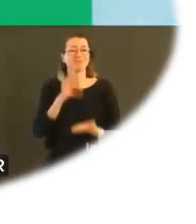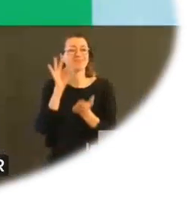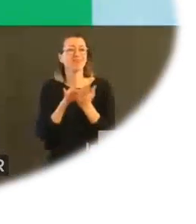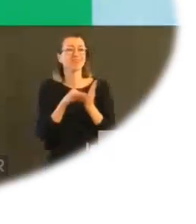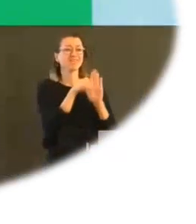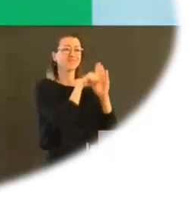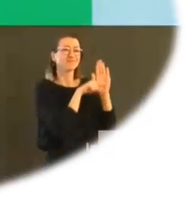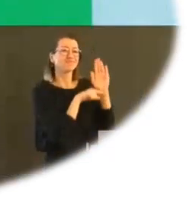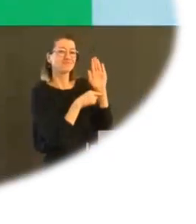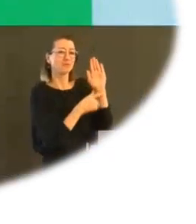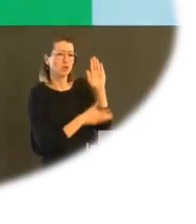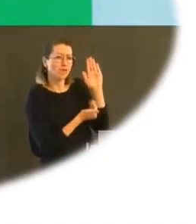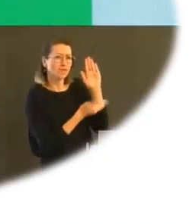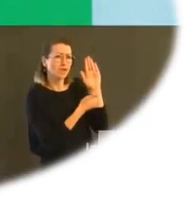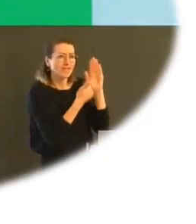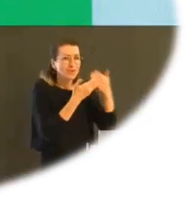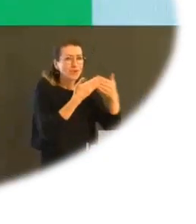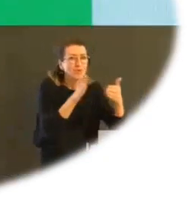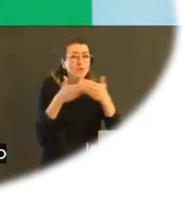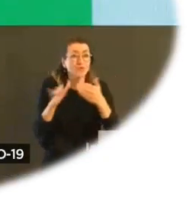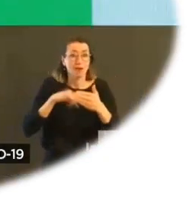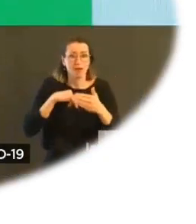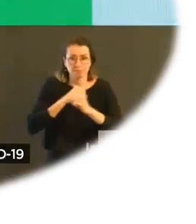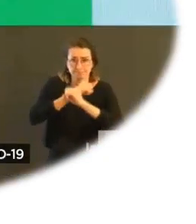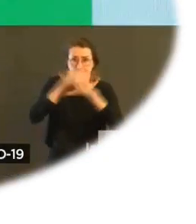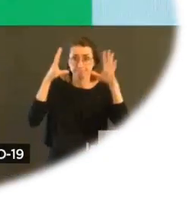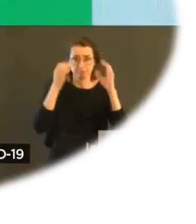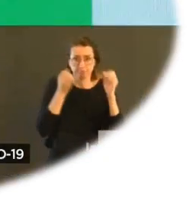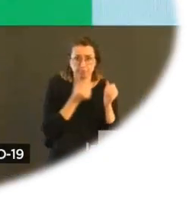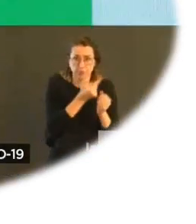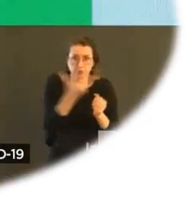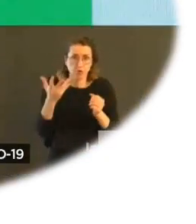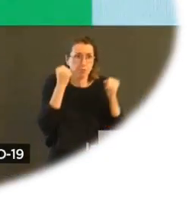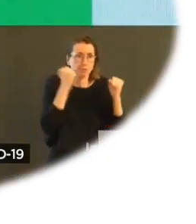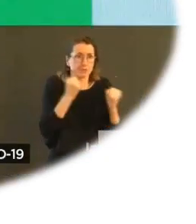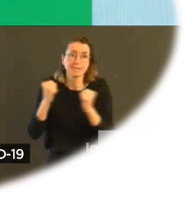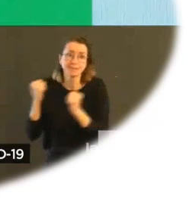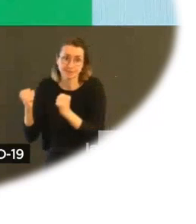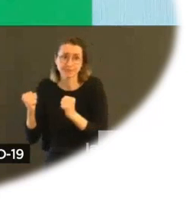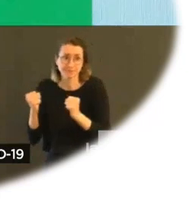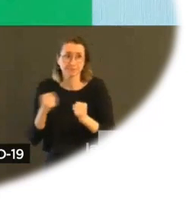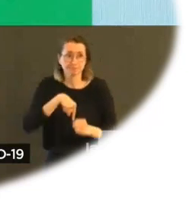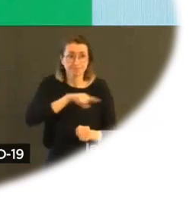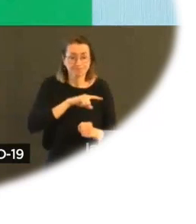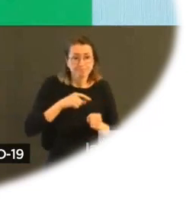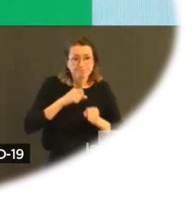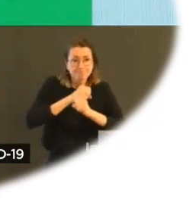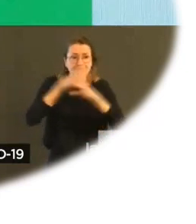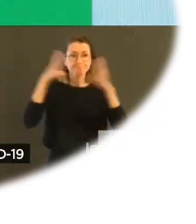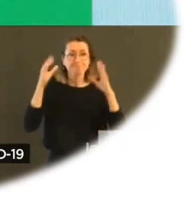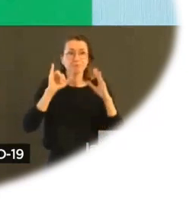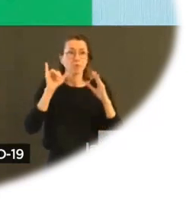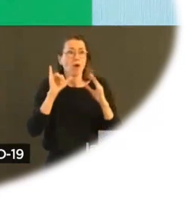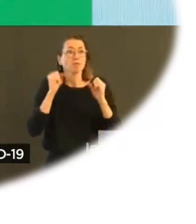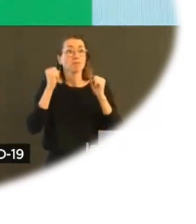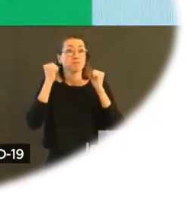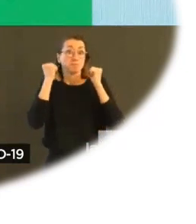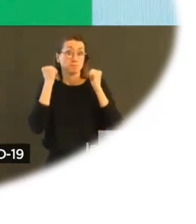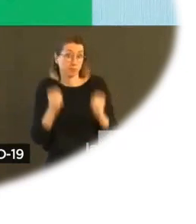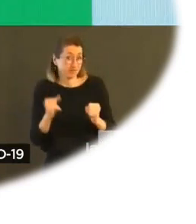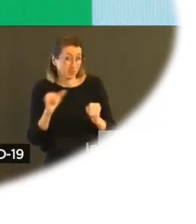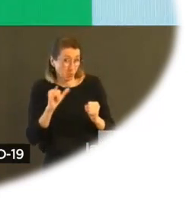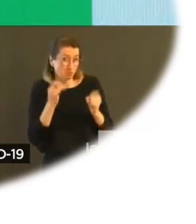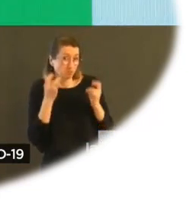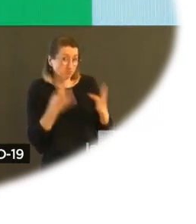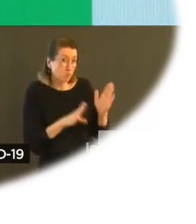au moins à avoir un certain nombre de vaguelettes, c'est-à-dire de petites augmentations. Si pas, et ça je pense qu'heureusement on ne le pensait pas trop, la